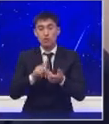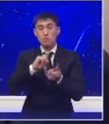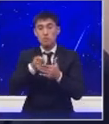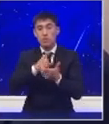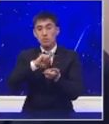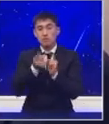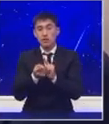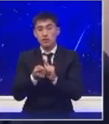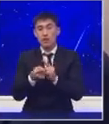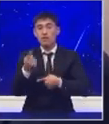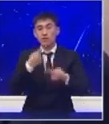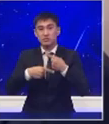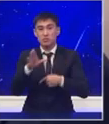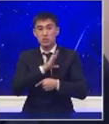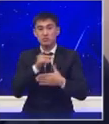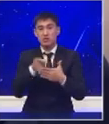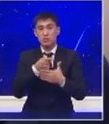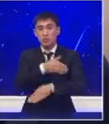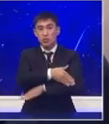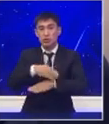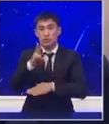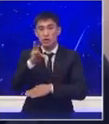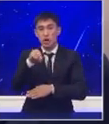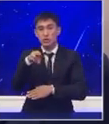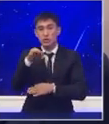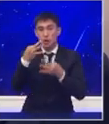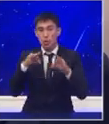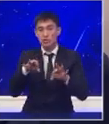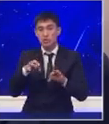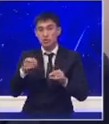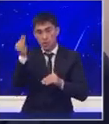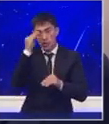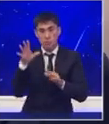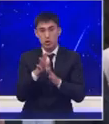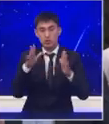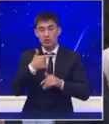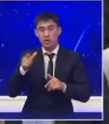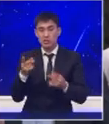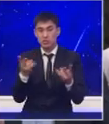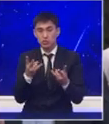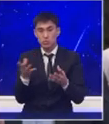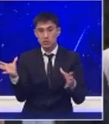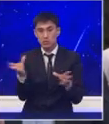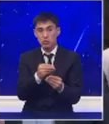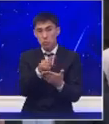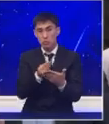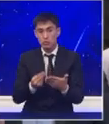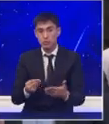переименования. Точнее, возвращения бывшего наименования улицы Тауэльсиздек. Это мнение большинства граждан. Если нужно, мы соберем